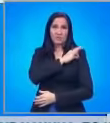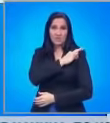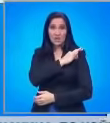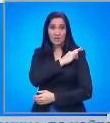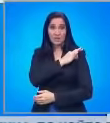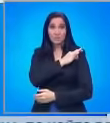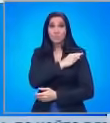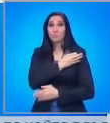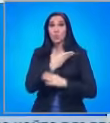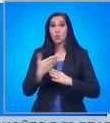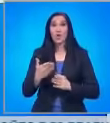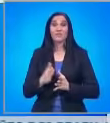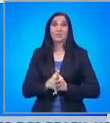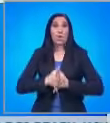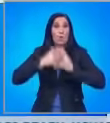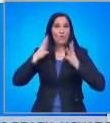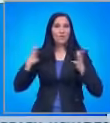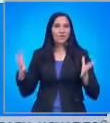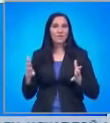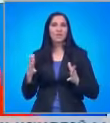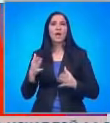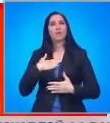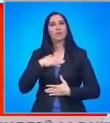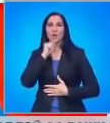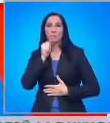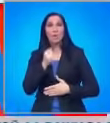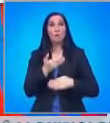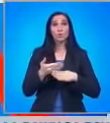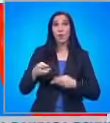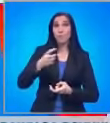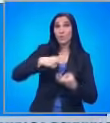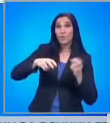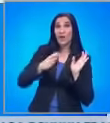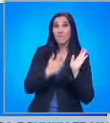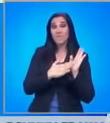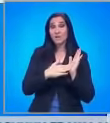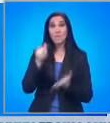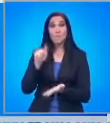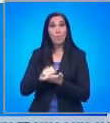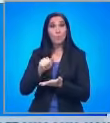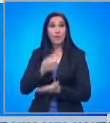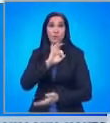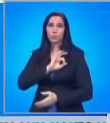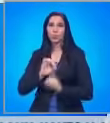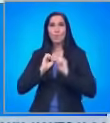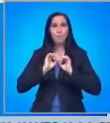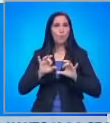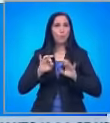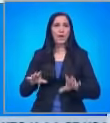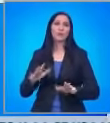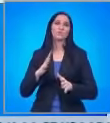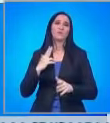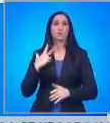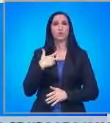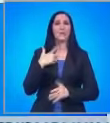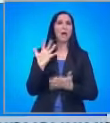вакцинацията, продължават да цъфтят. Репортерите ни пък продължават да проверяват фактите и публикациите, придобили популярност в социалните